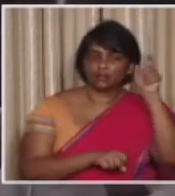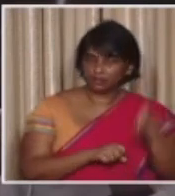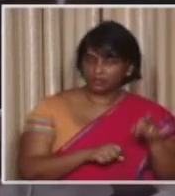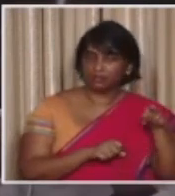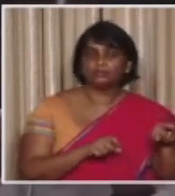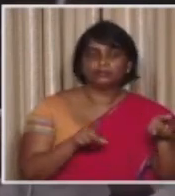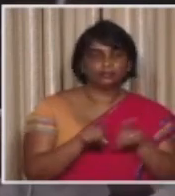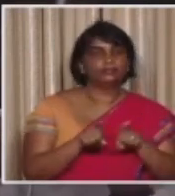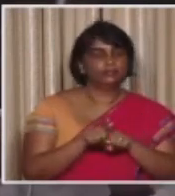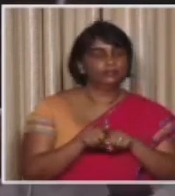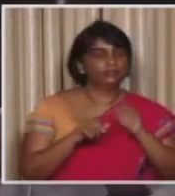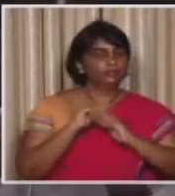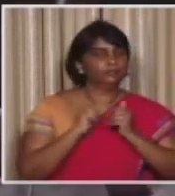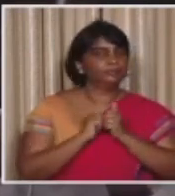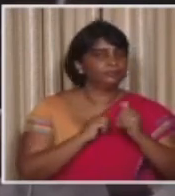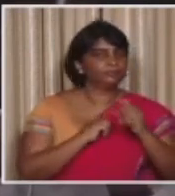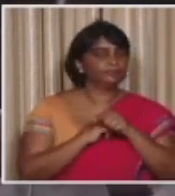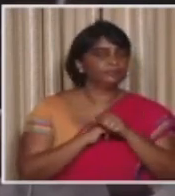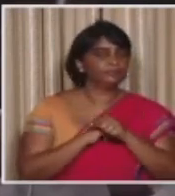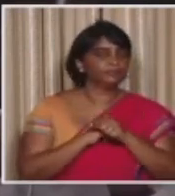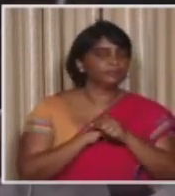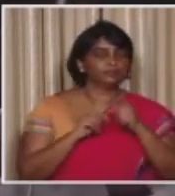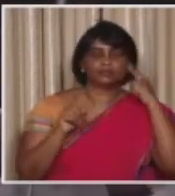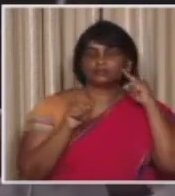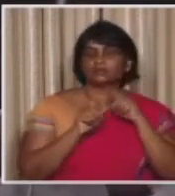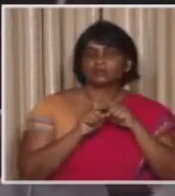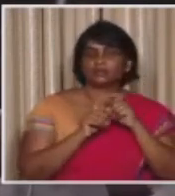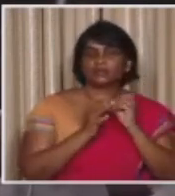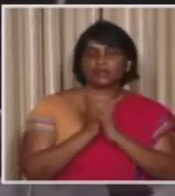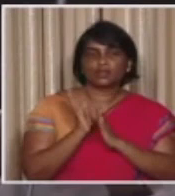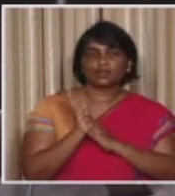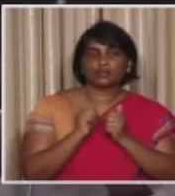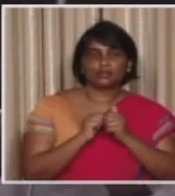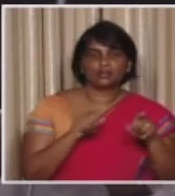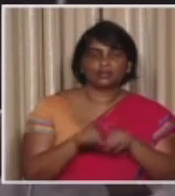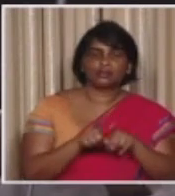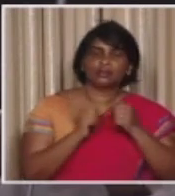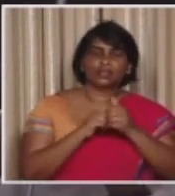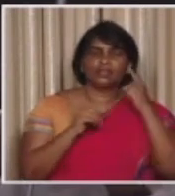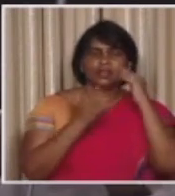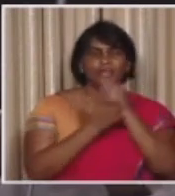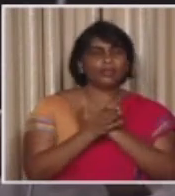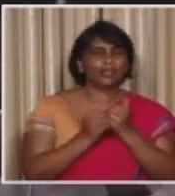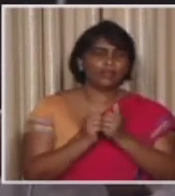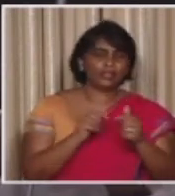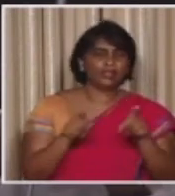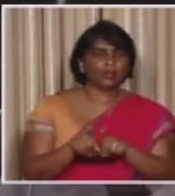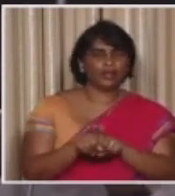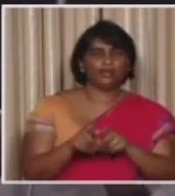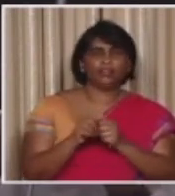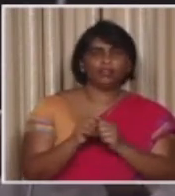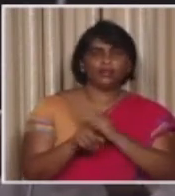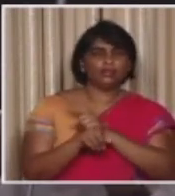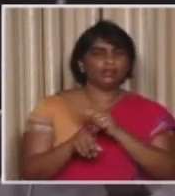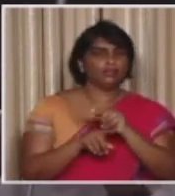පුළුවන් ඒ කරන කටයුත්තේ වැරදි කරලා තියෙනවා නම් කමිටුව විසින් හෝ පාර්ලිමේන්තුව විසින් නීතිපතිවරයාට යොමු කරලා ඒ